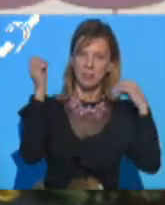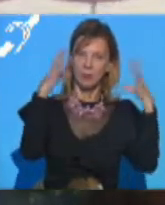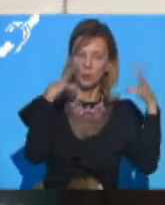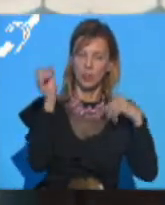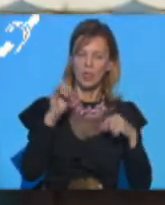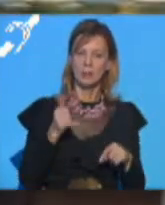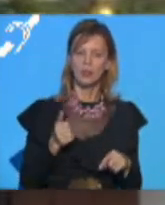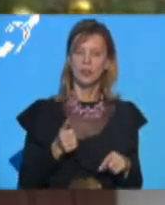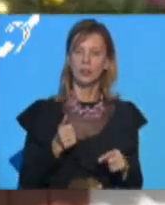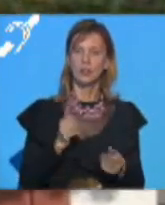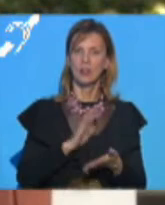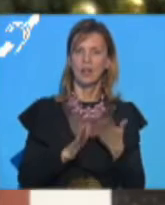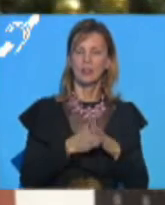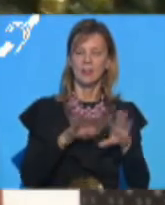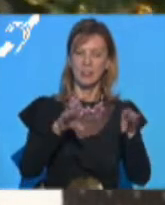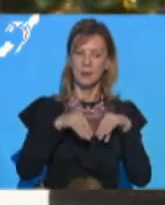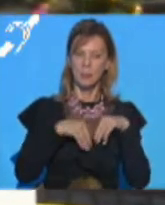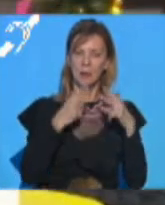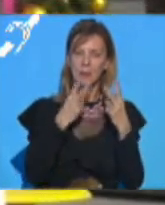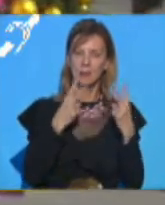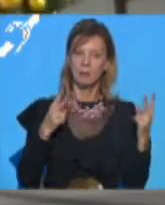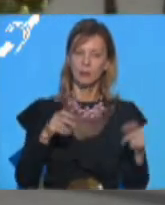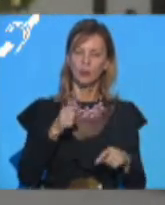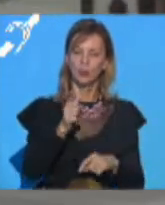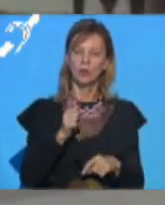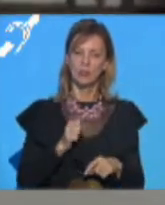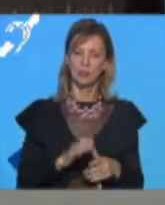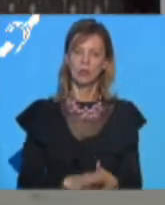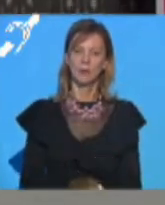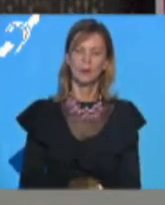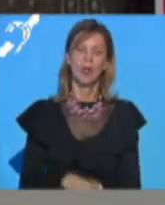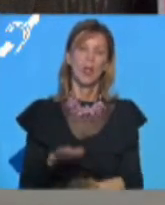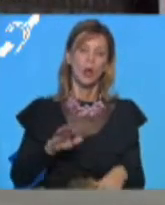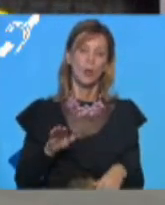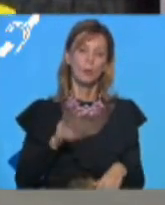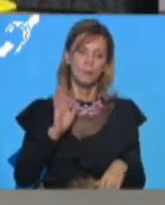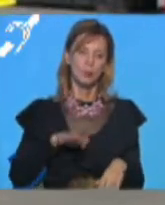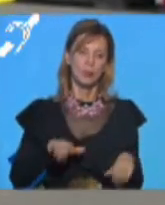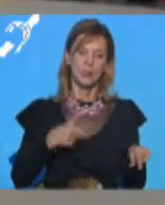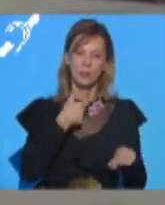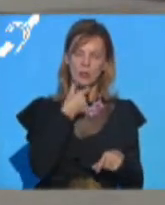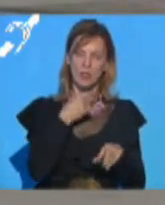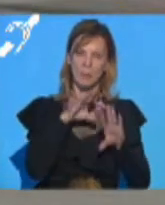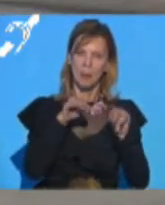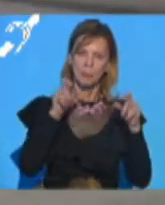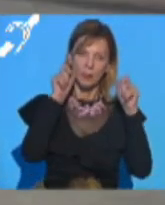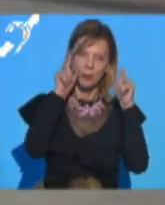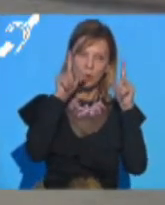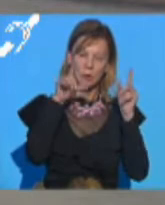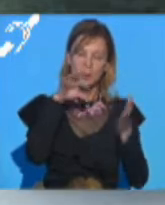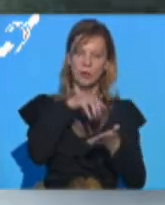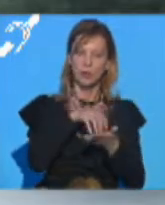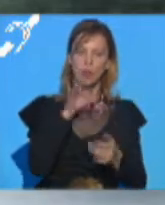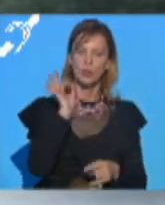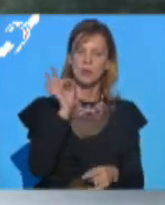și gata să primească vizitatorii târgului. Copiii vor avea anul acesta mai multe surprize și locuri special amenajate pentru